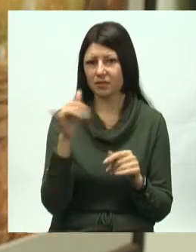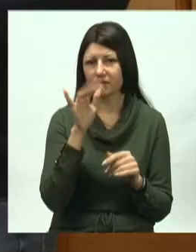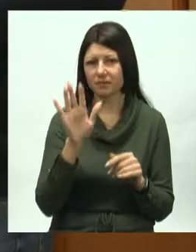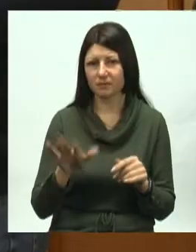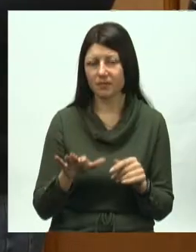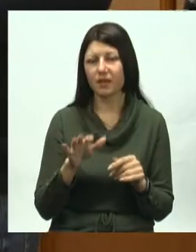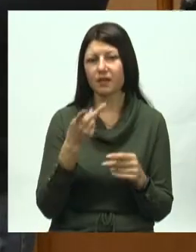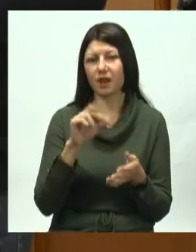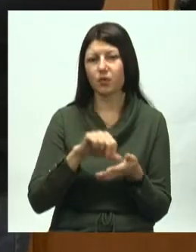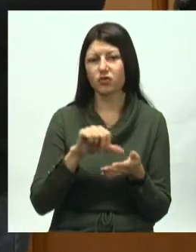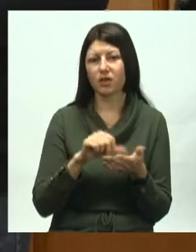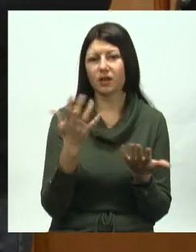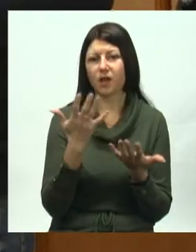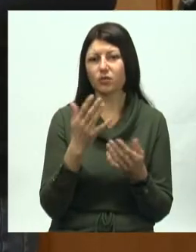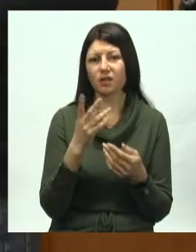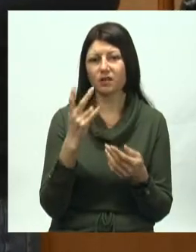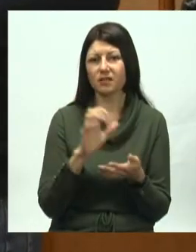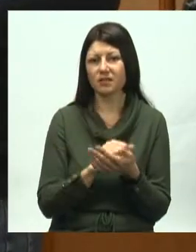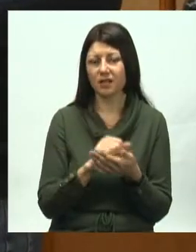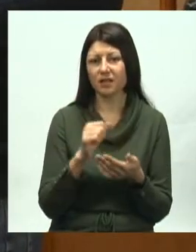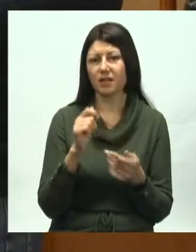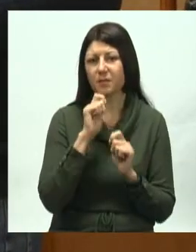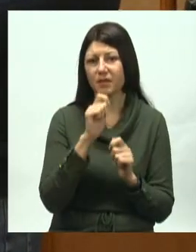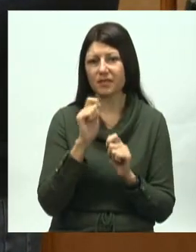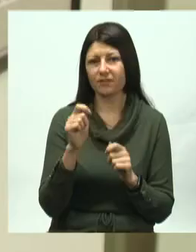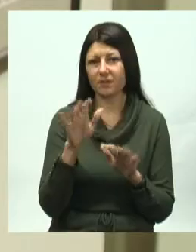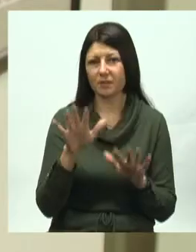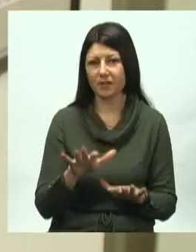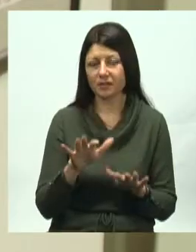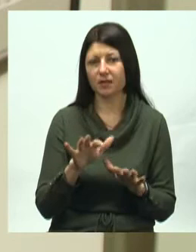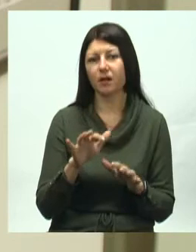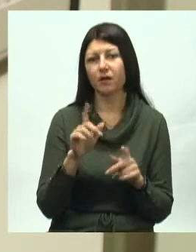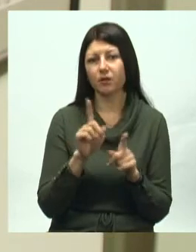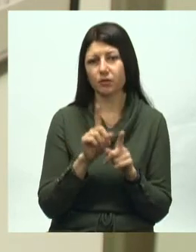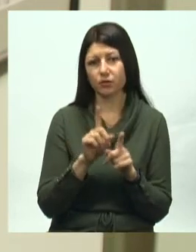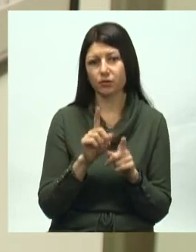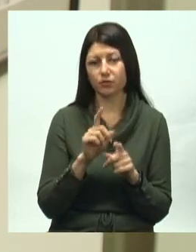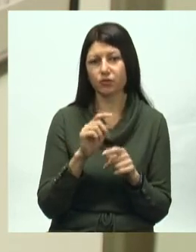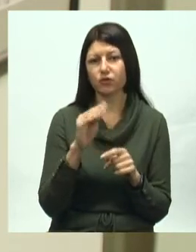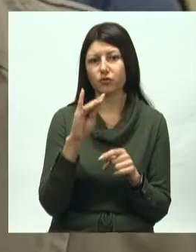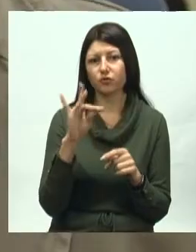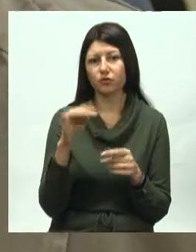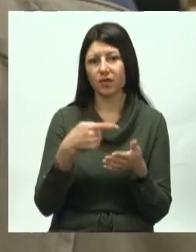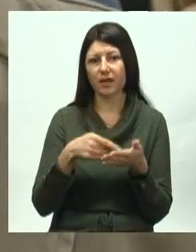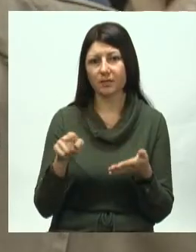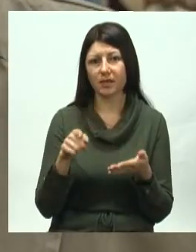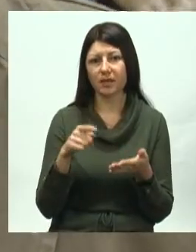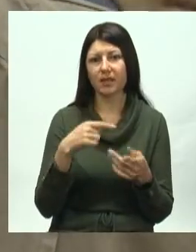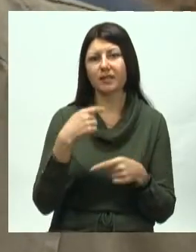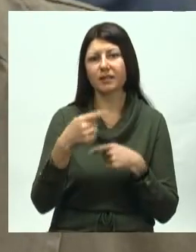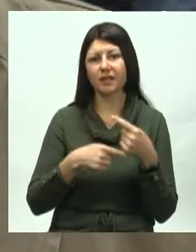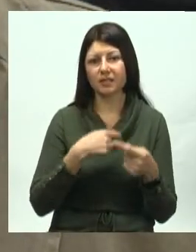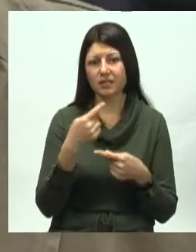участников, которые не заняли призовых мест, учредили неофициальную номинацию «Особые упоминания жюри». Традиционно